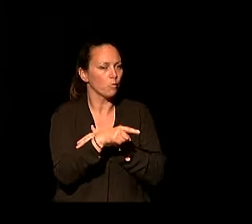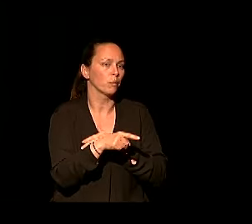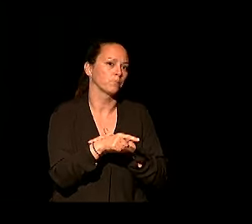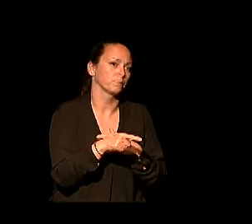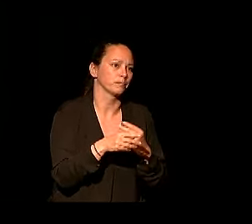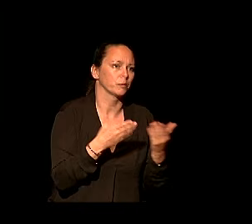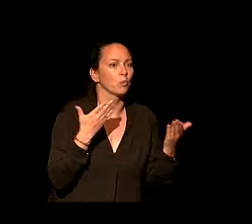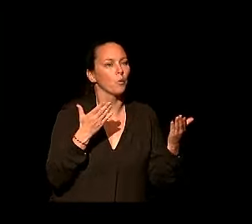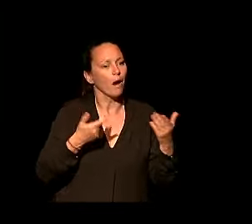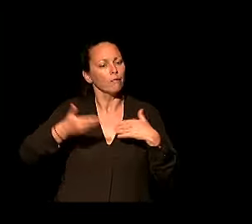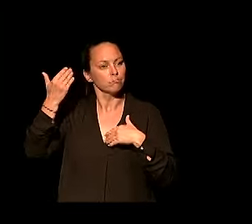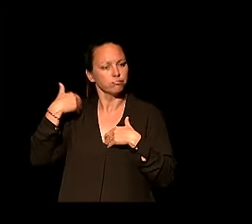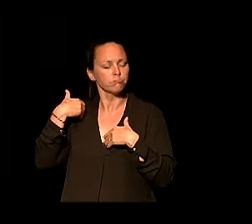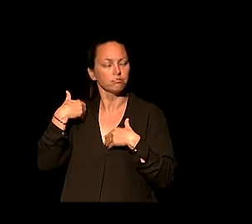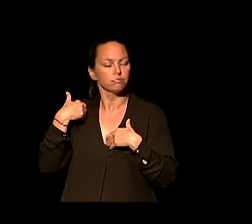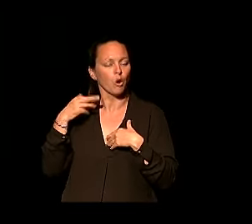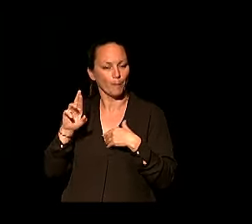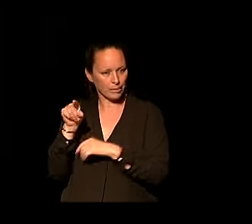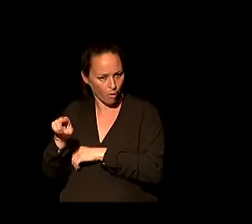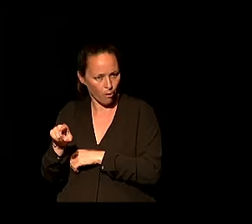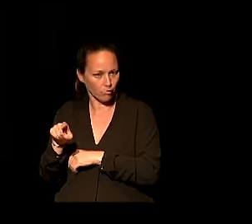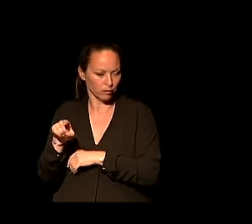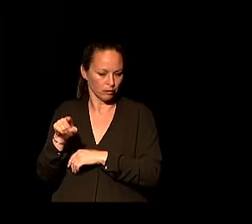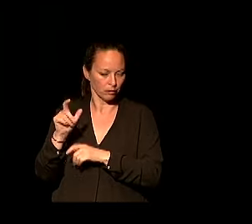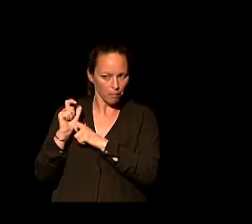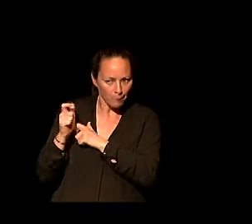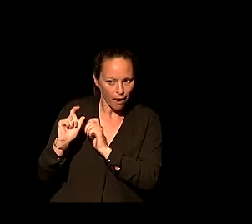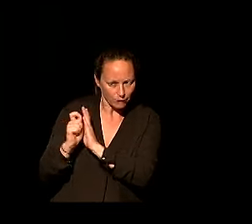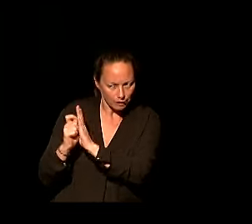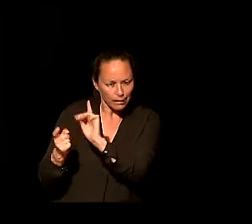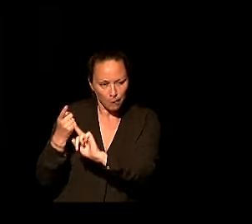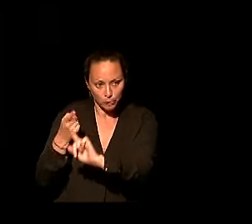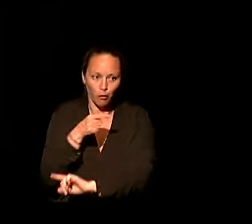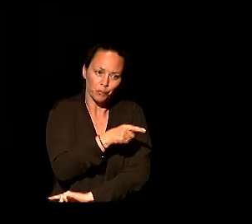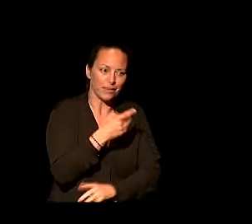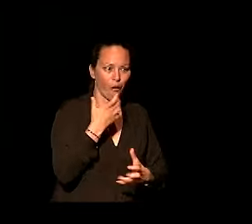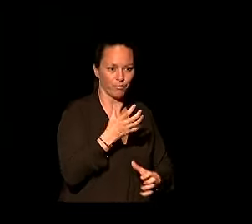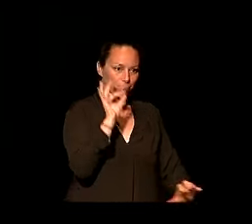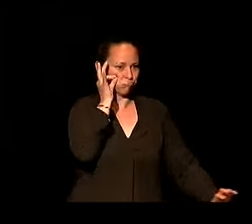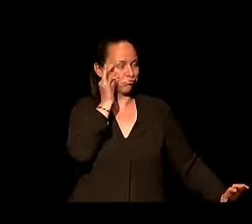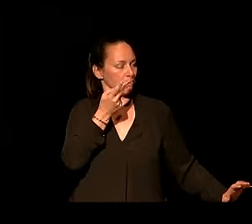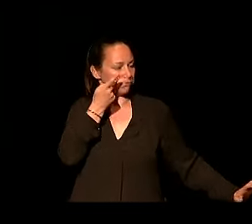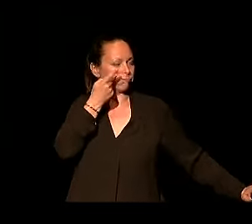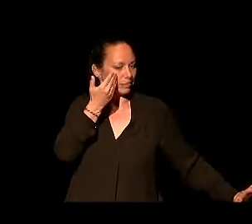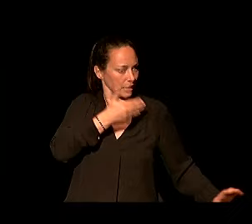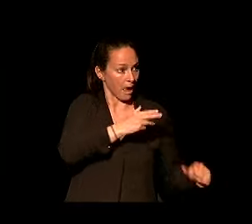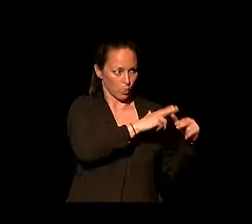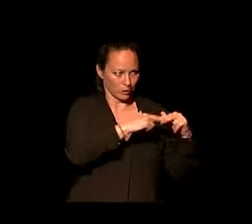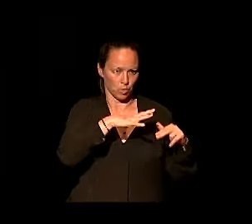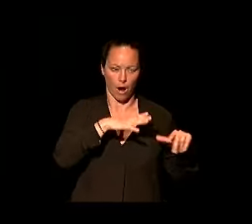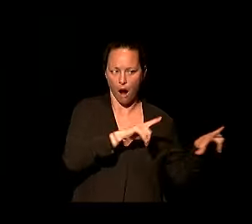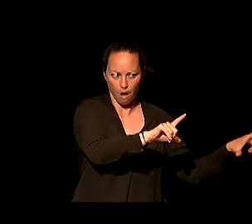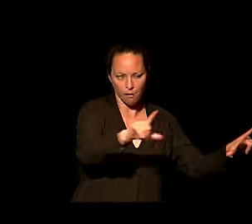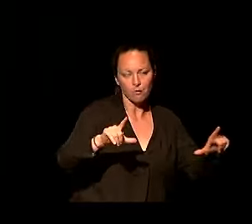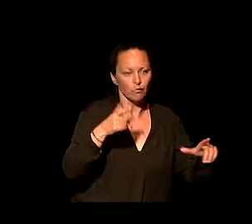que celle d'Edward J. Robinson, le but étant vraiment d'assumer ce côté luxueux d'avoir une collection. Et il y a des